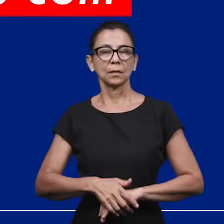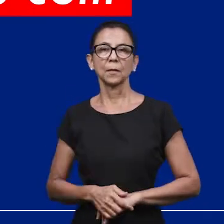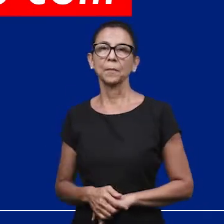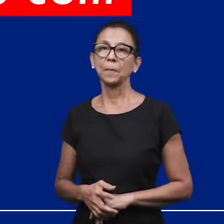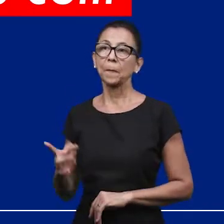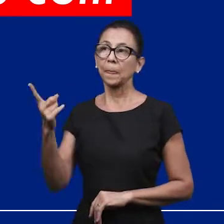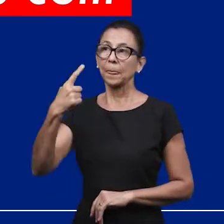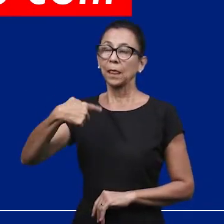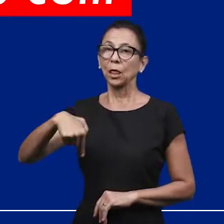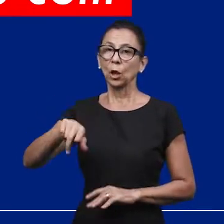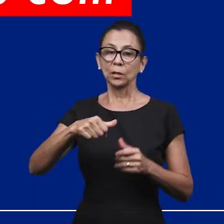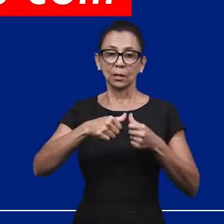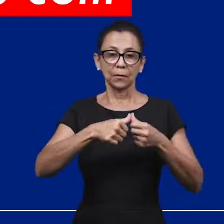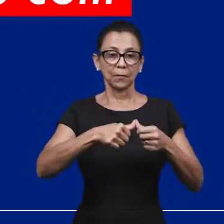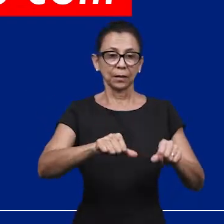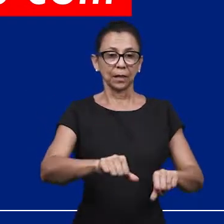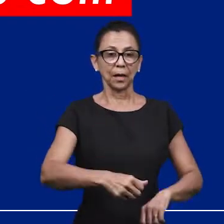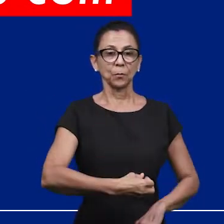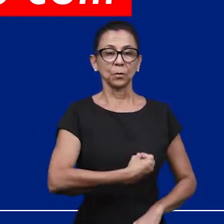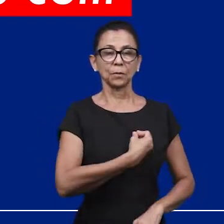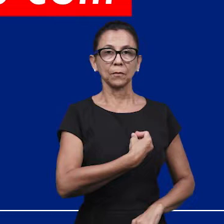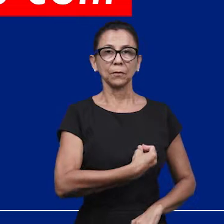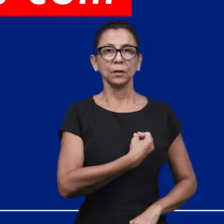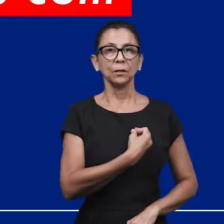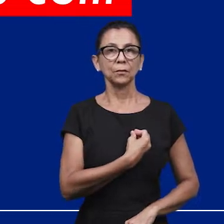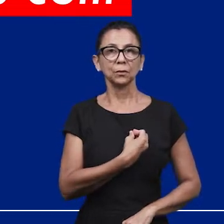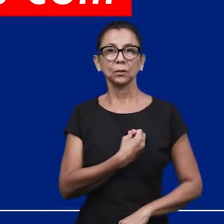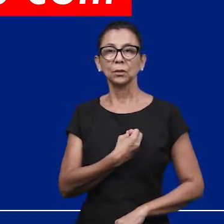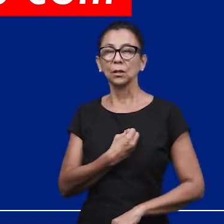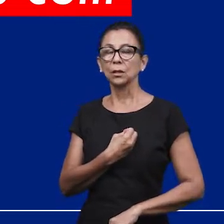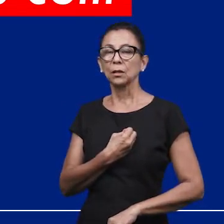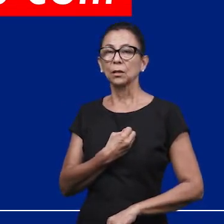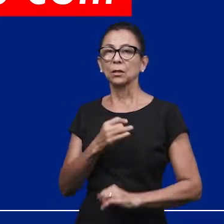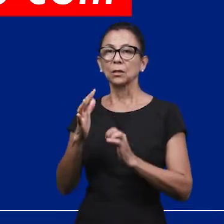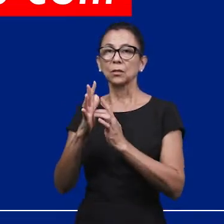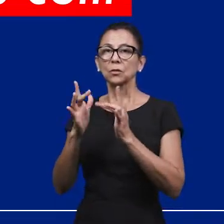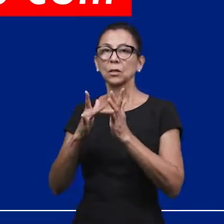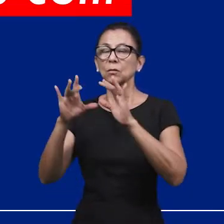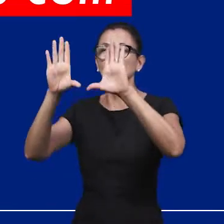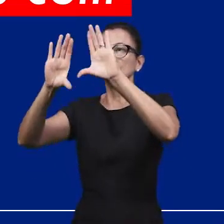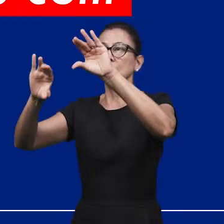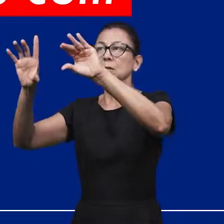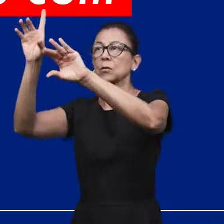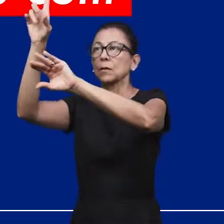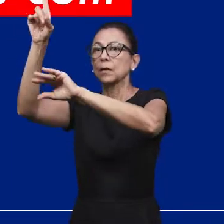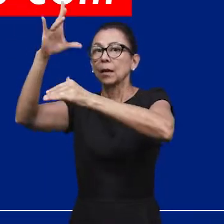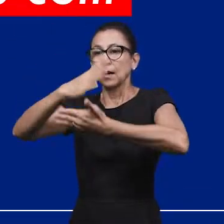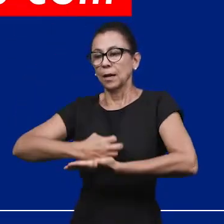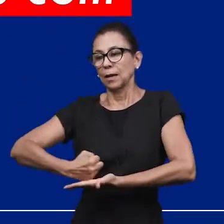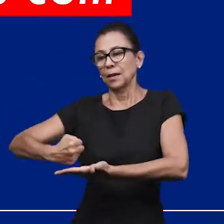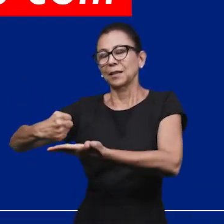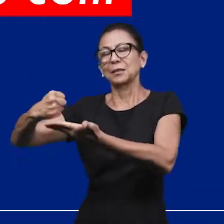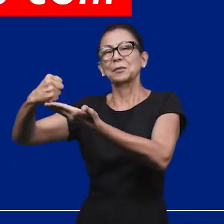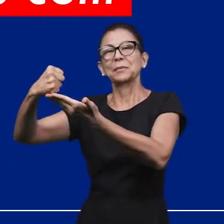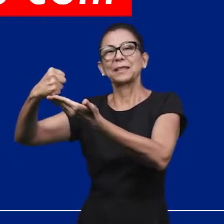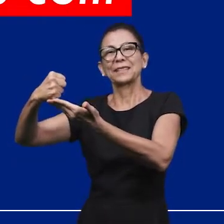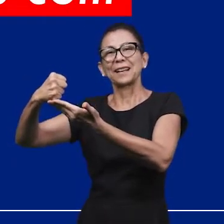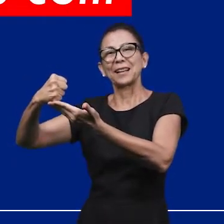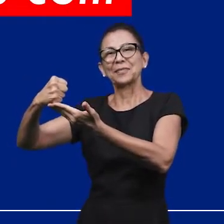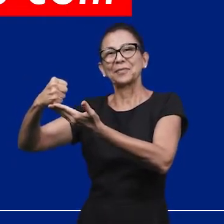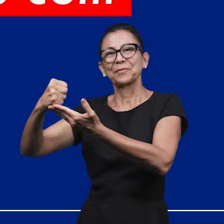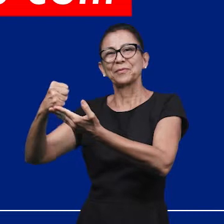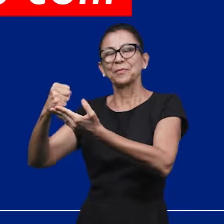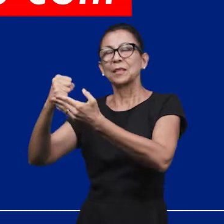qui seront vivants, nous serons enlevés ensemble avec eux dans les nuages, à retrouver le Seigneur dans